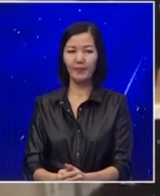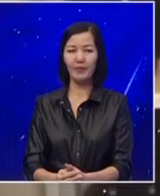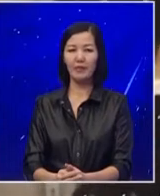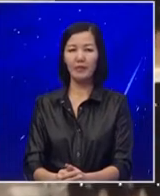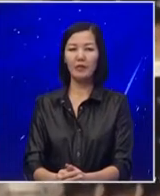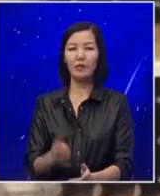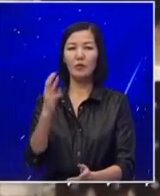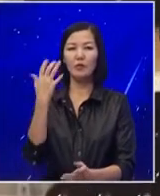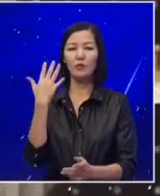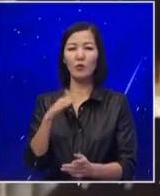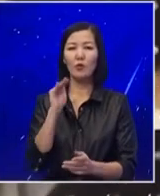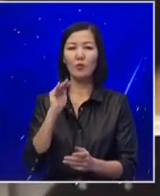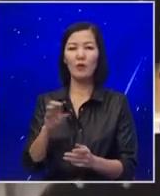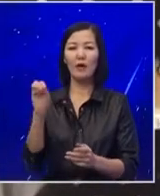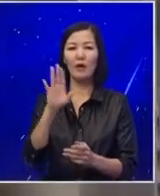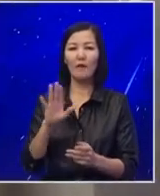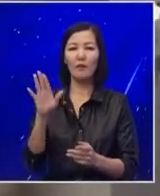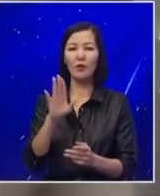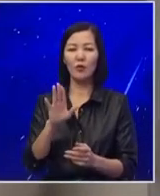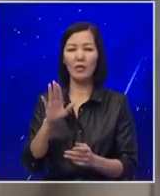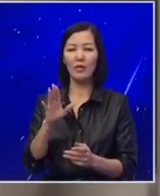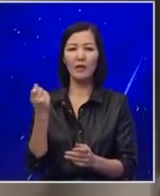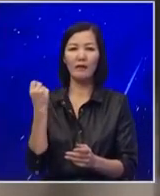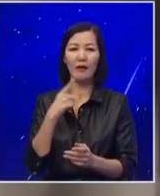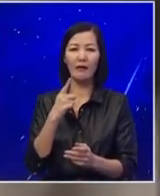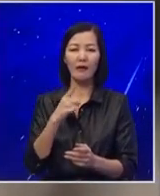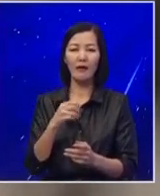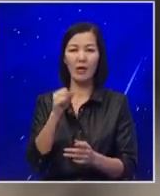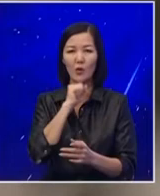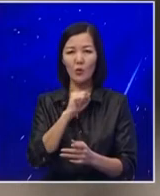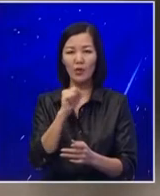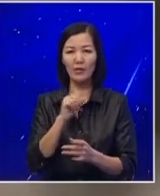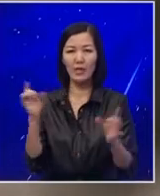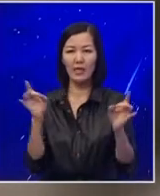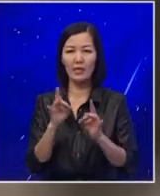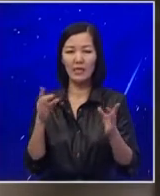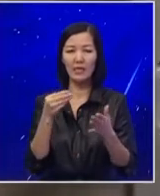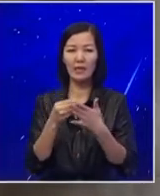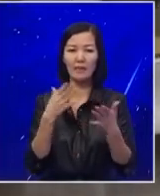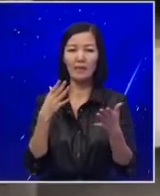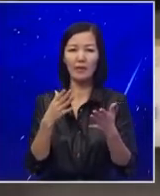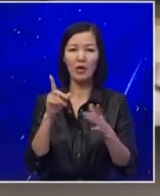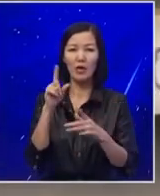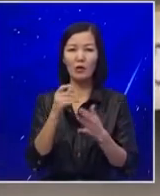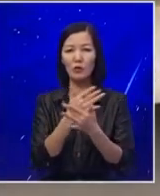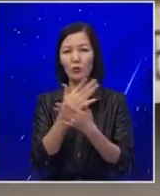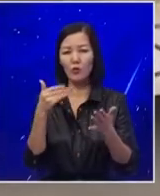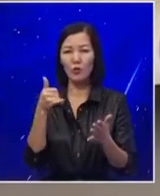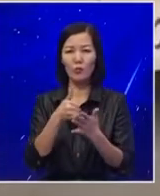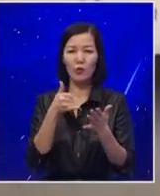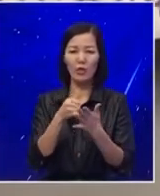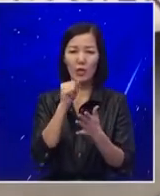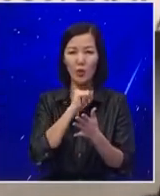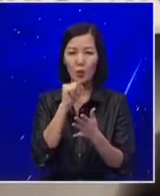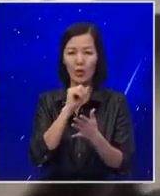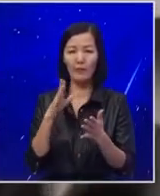Парижде құны 350 мың евро тұратын шарап ұрланды. Қаскүнемдер жергілікті мейрамханадан қымбат шараптың 100-ден аса бөтелкесін қағып